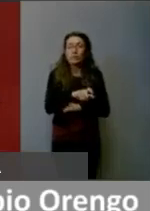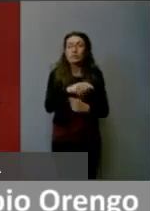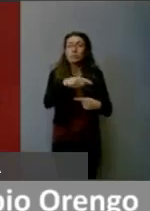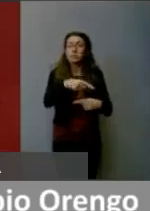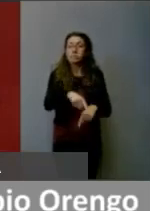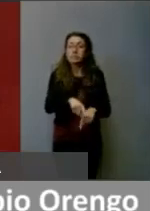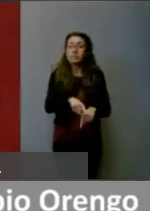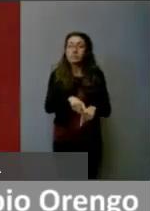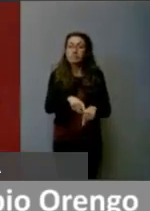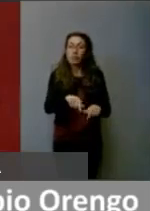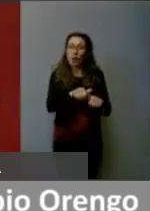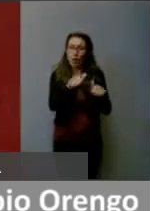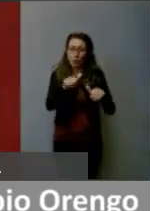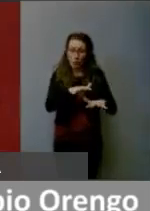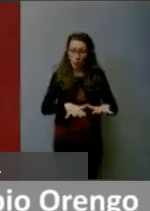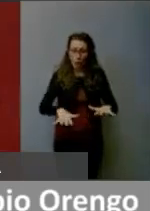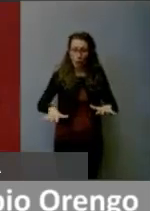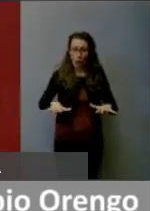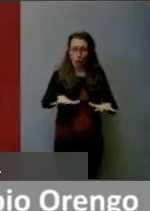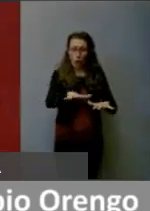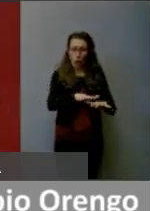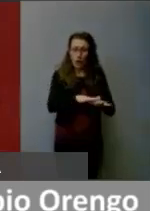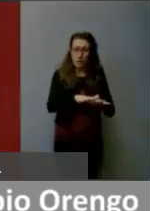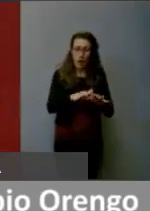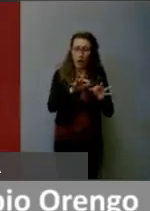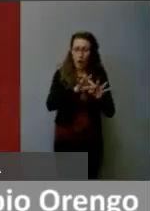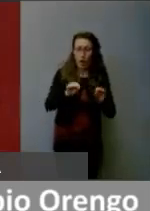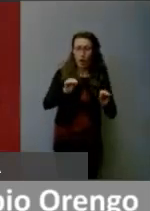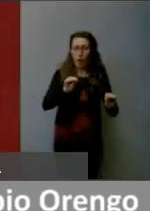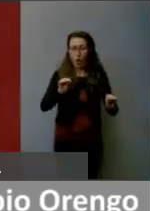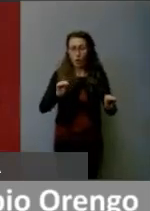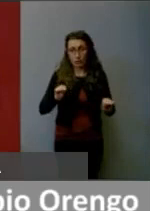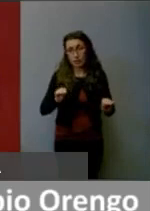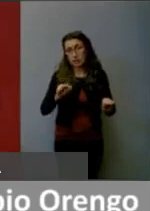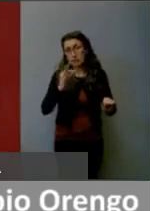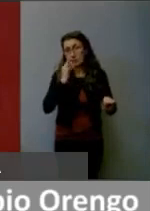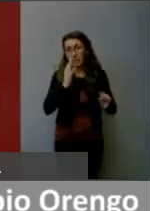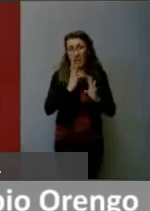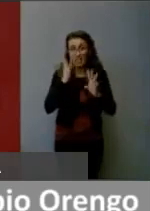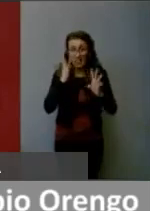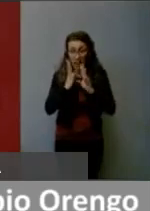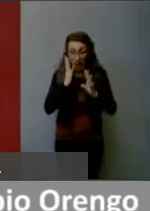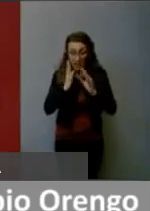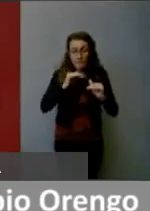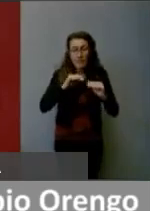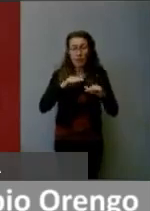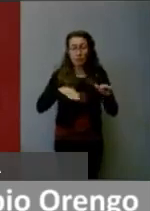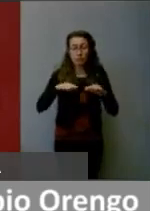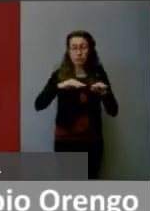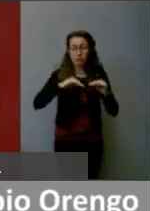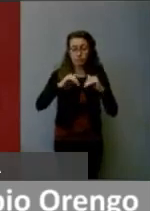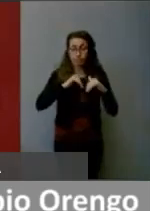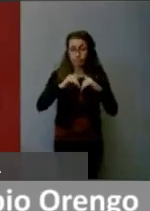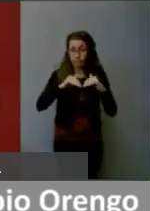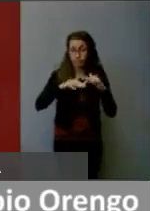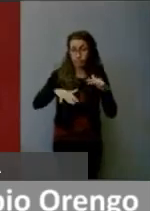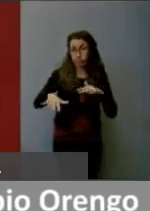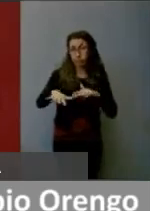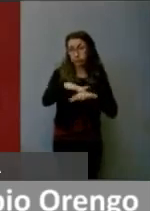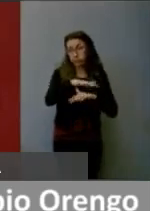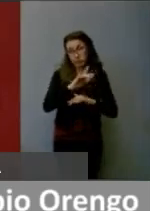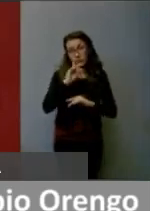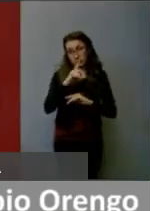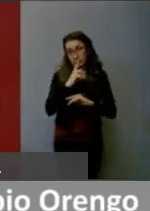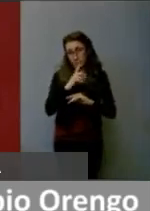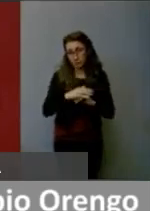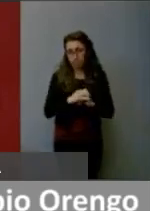maggior ordine per quanto concerne proprio la mobilità in quell'area. Quindi l'intenzione è